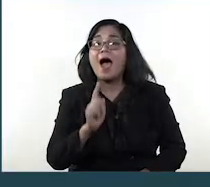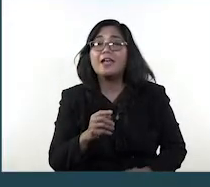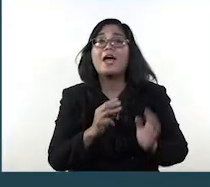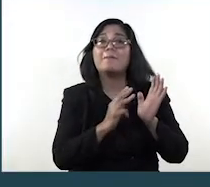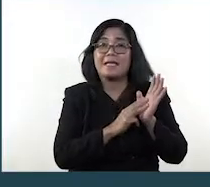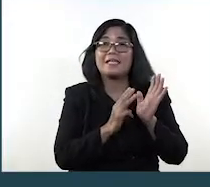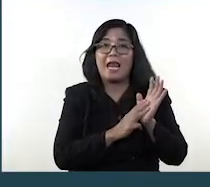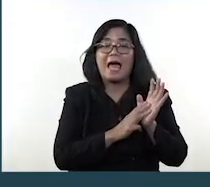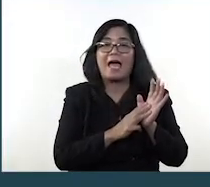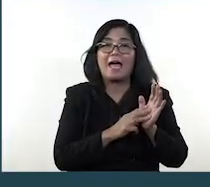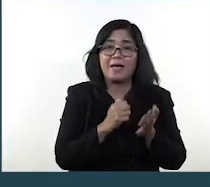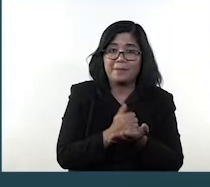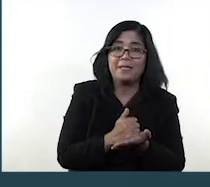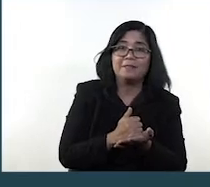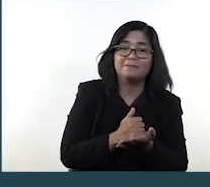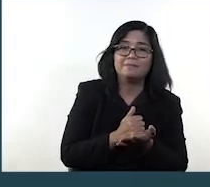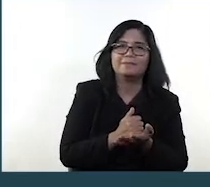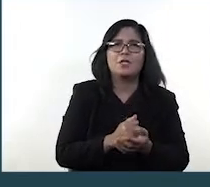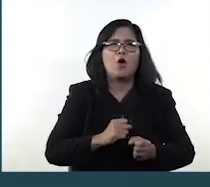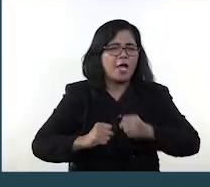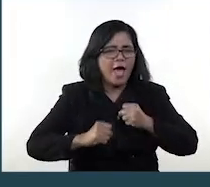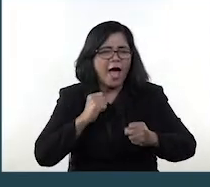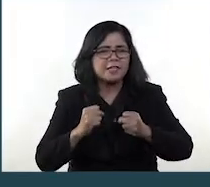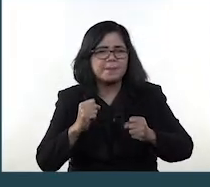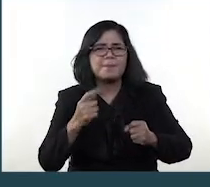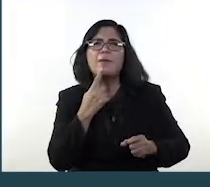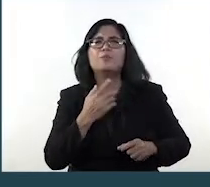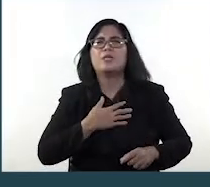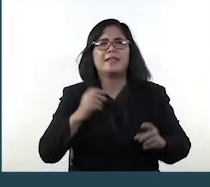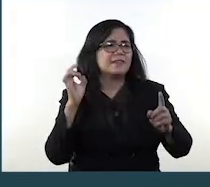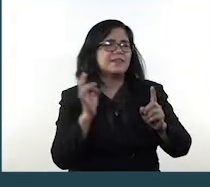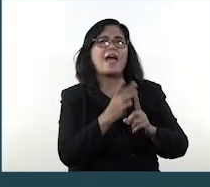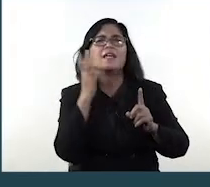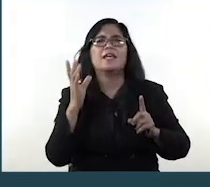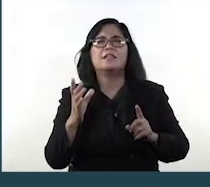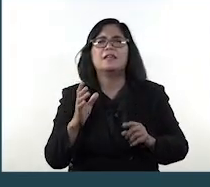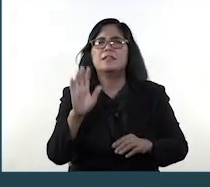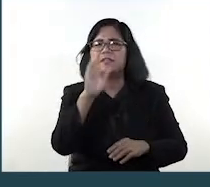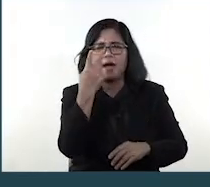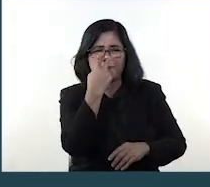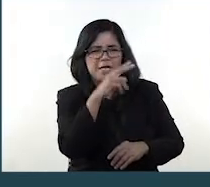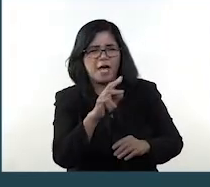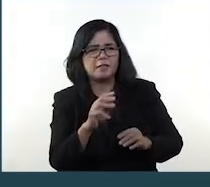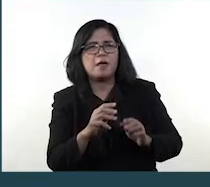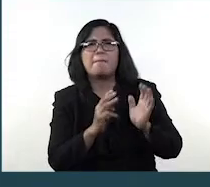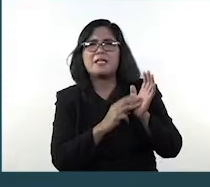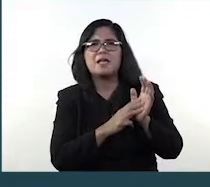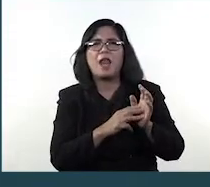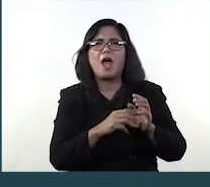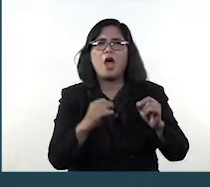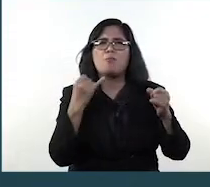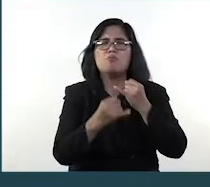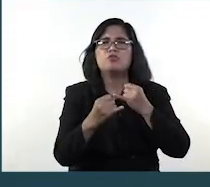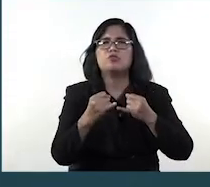Hai orang yang aktif dan memiliki target tidak melihat massal dan tantangan sebagai musuh atau kehidupan yang musuh kehidupan yang menakutkan